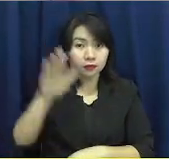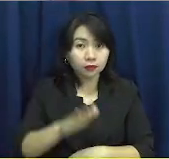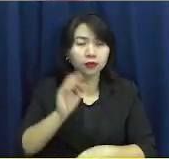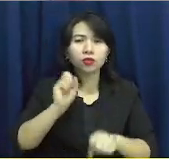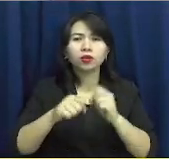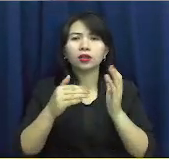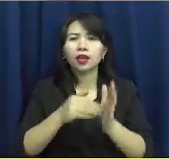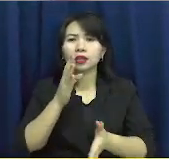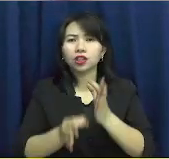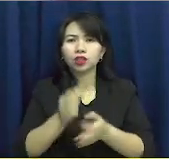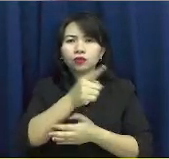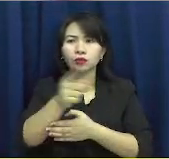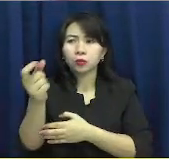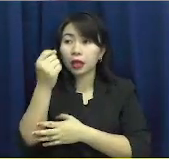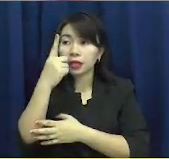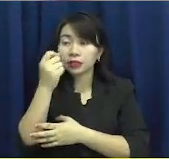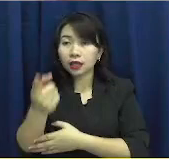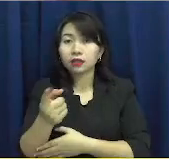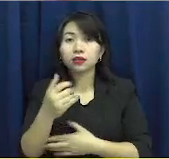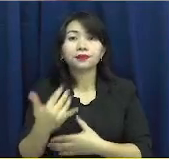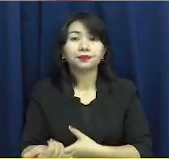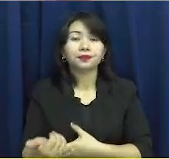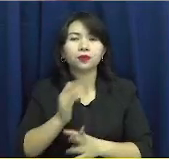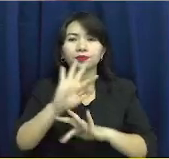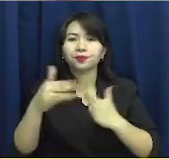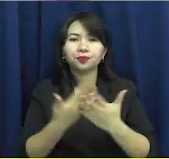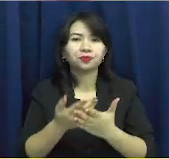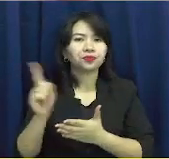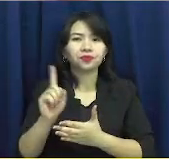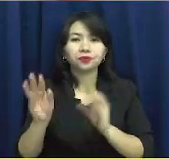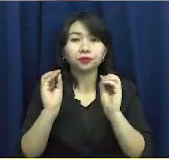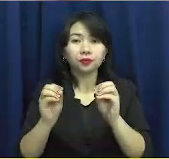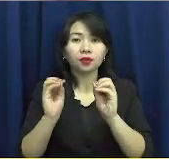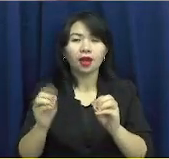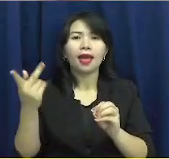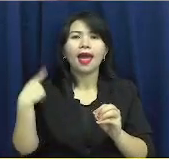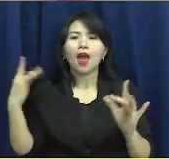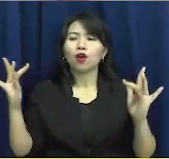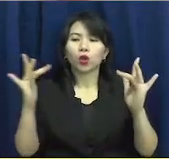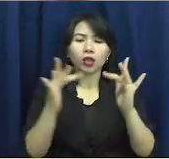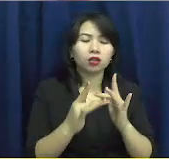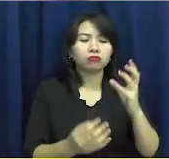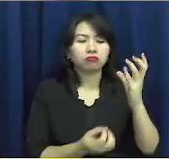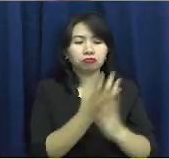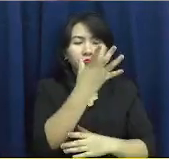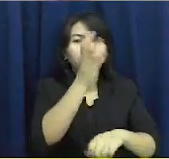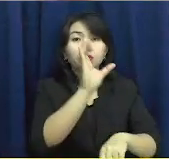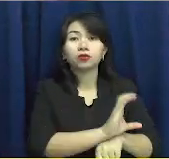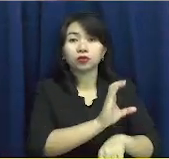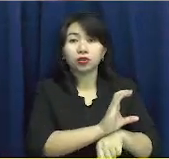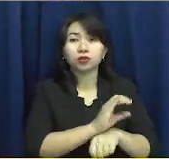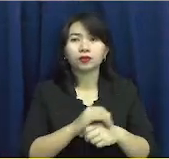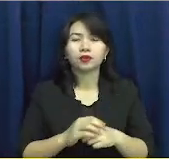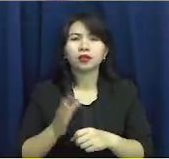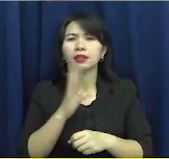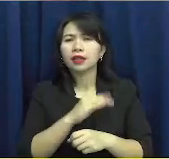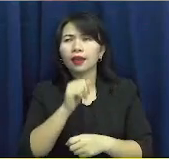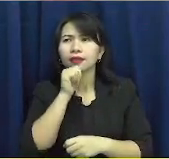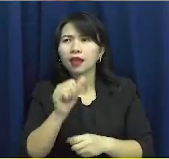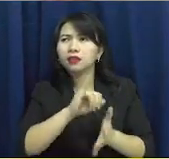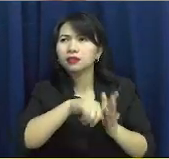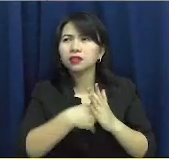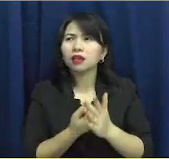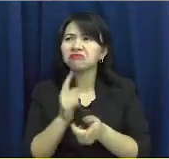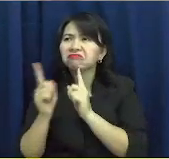niyo po, lahat ng kanilang tinatalakay has something to do with the growth of their church. And not just I'm not